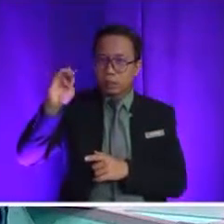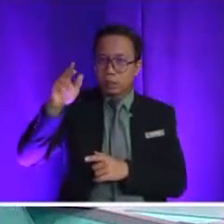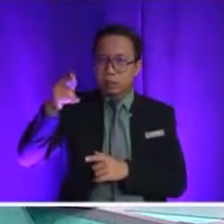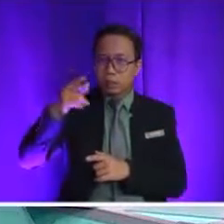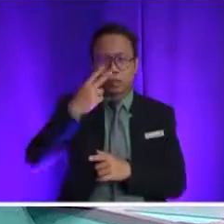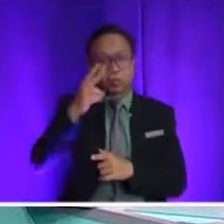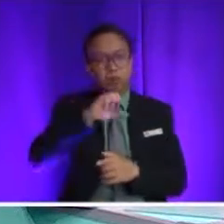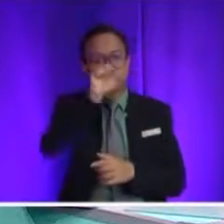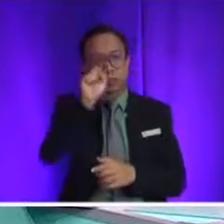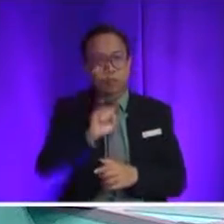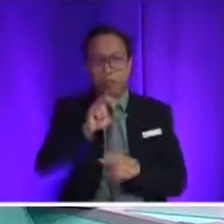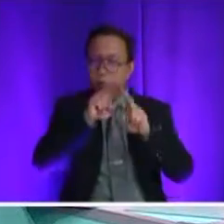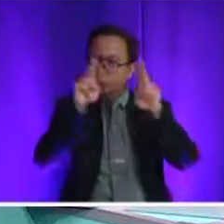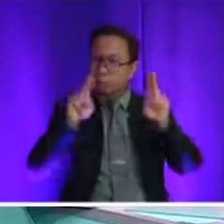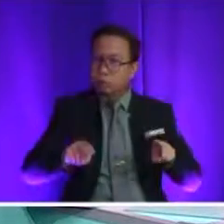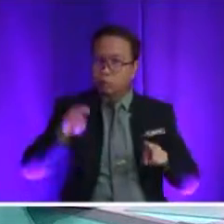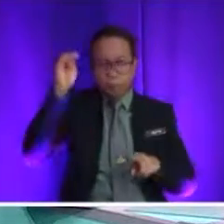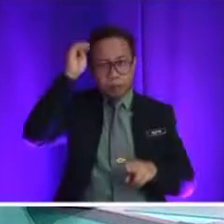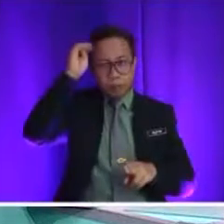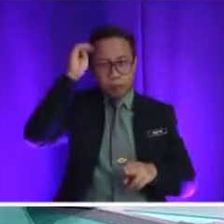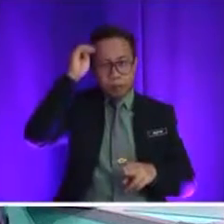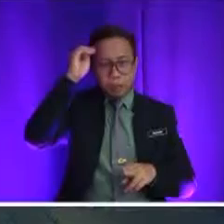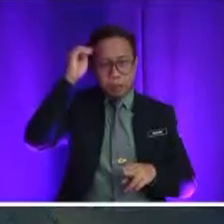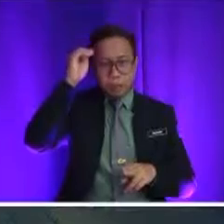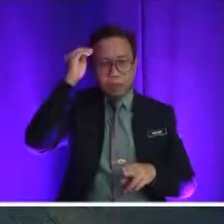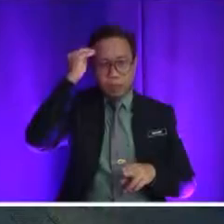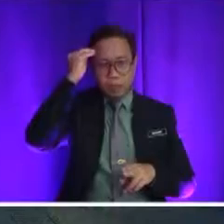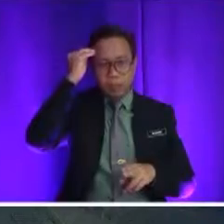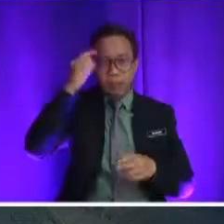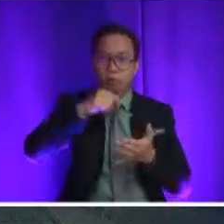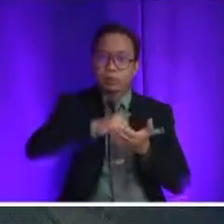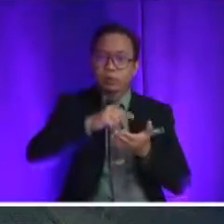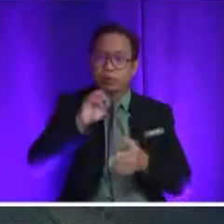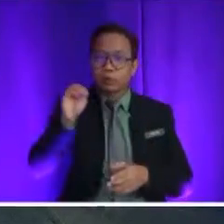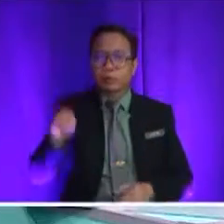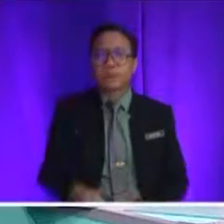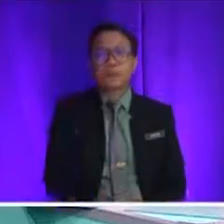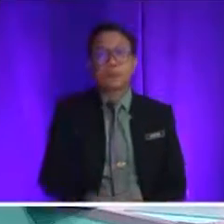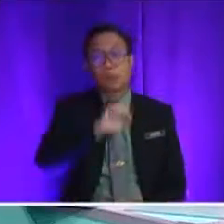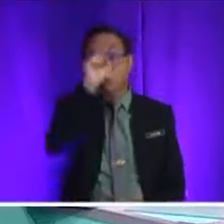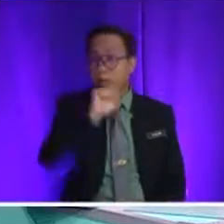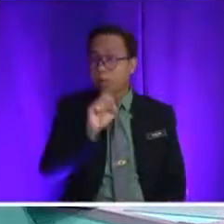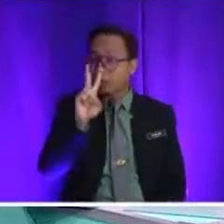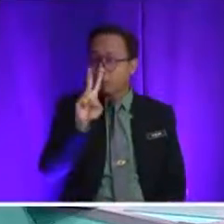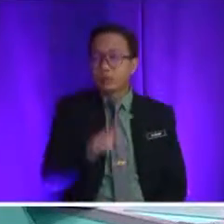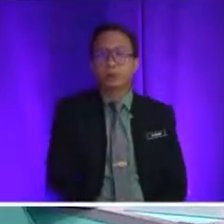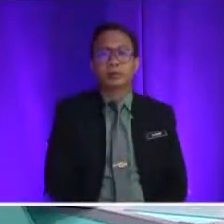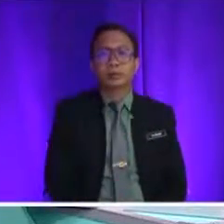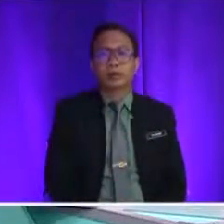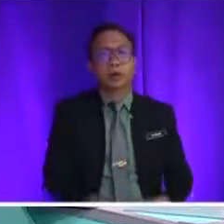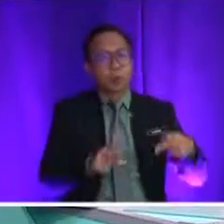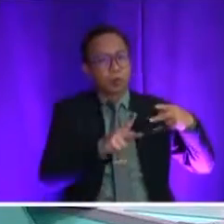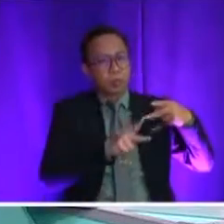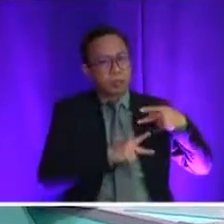Soalnya kita boleh uji Minda murid-murid kita ditalia boleh situ oke soalan yang ke Mbak aku